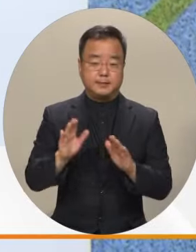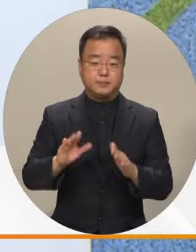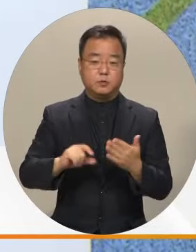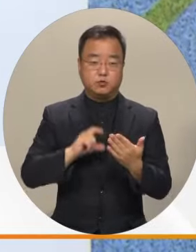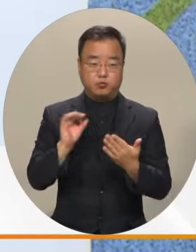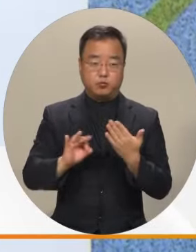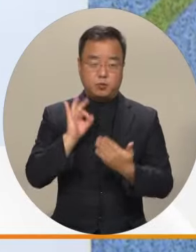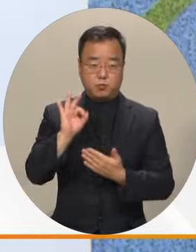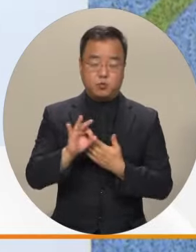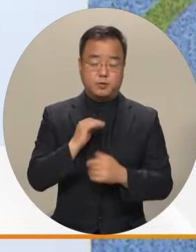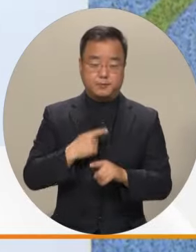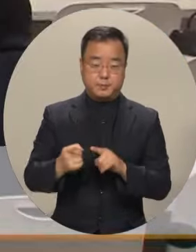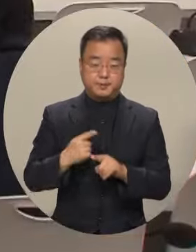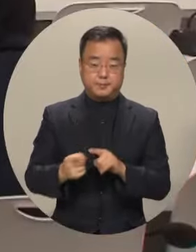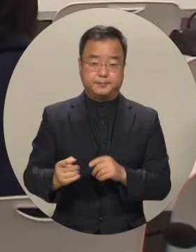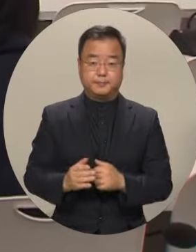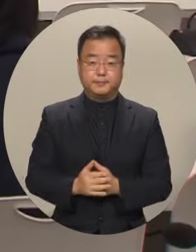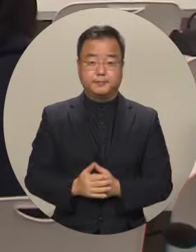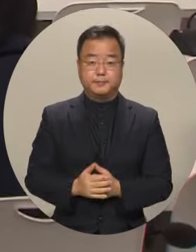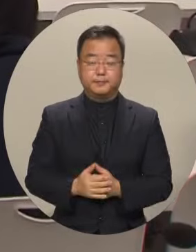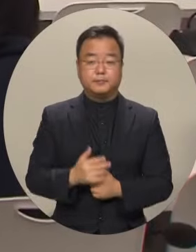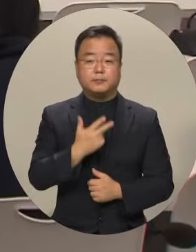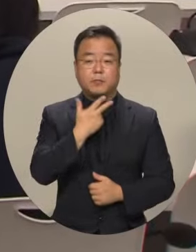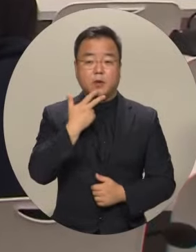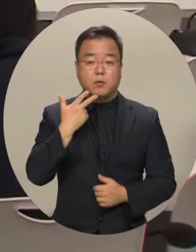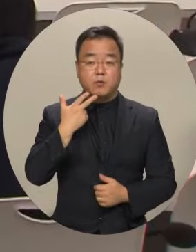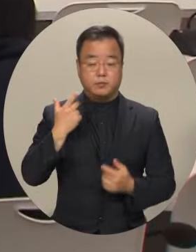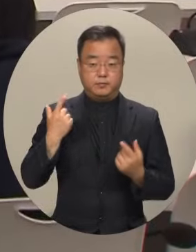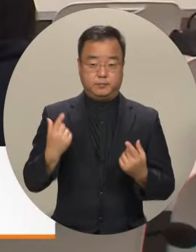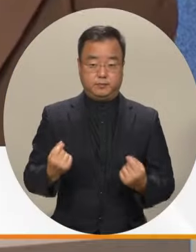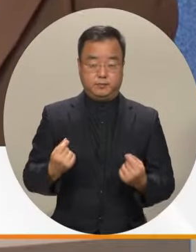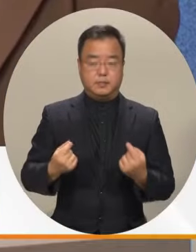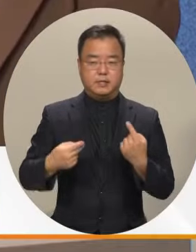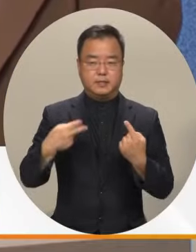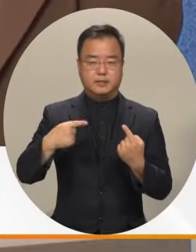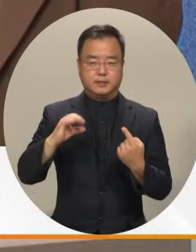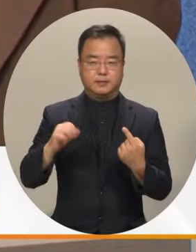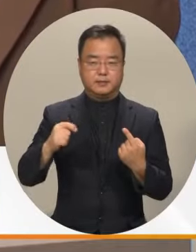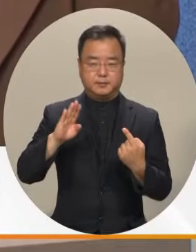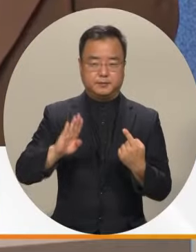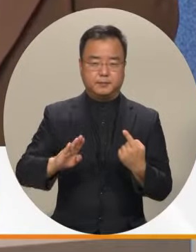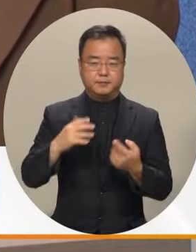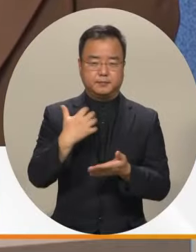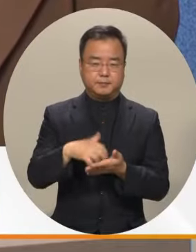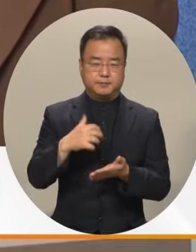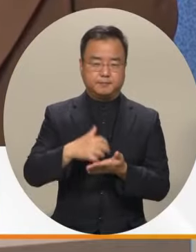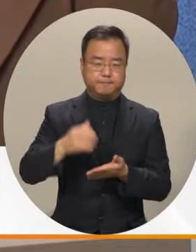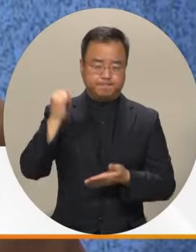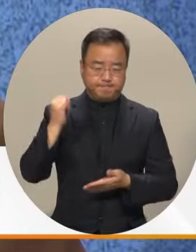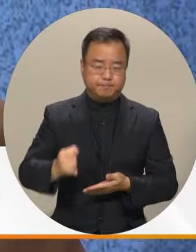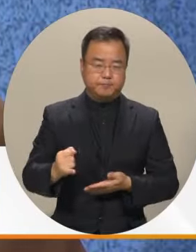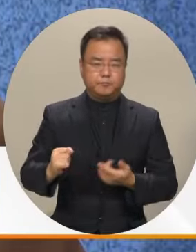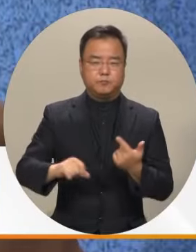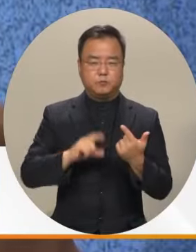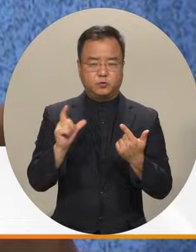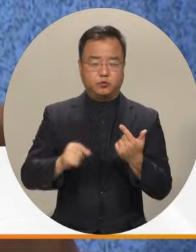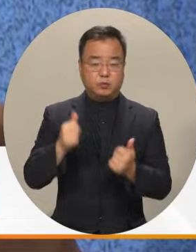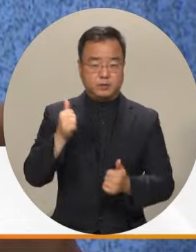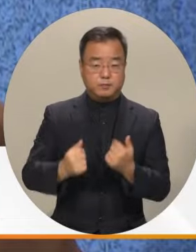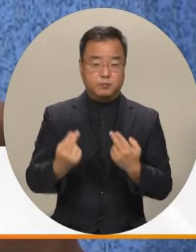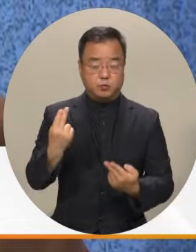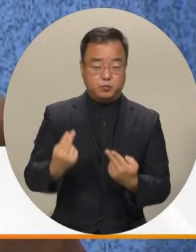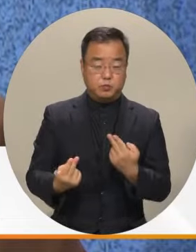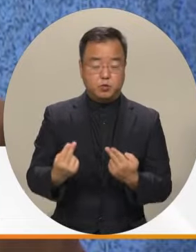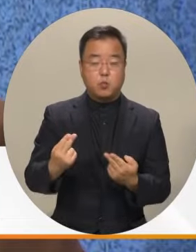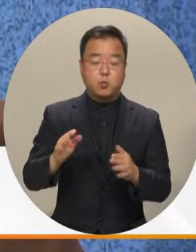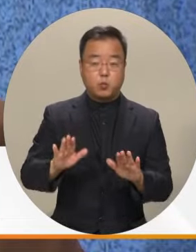모의 평가였다 영어 역시 1등급 비율이 역대 최저를 기록했던 지난 6월 모의평가보다